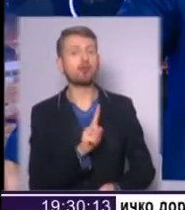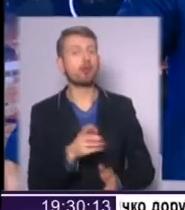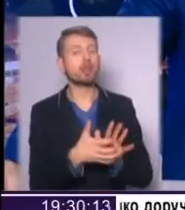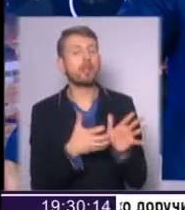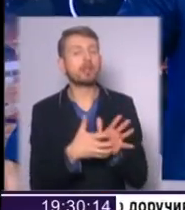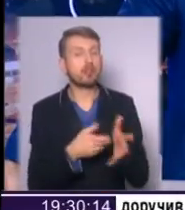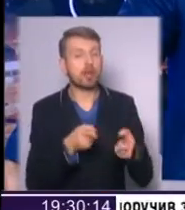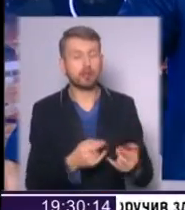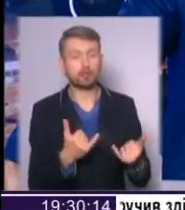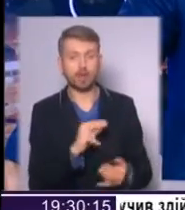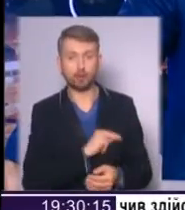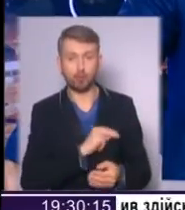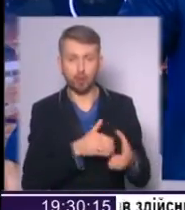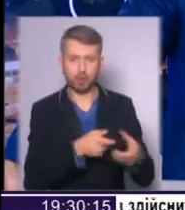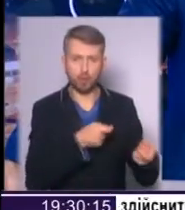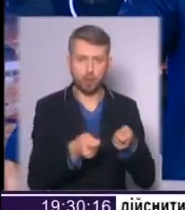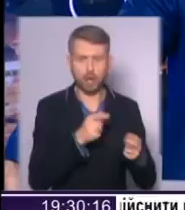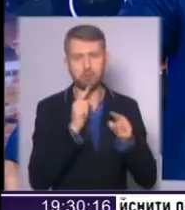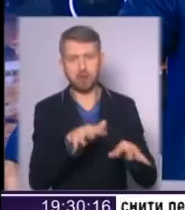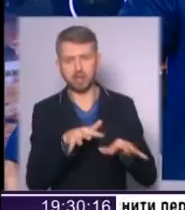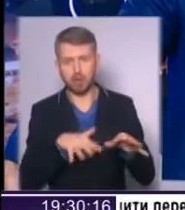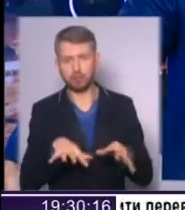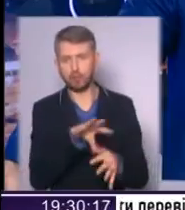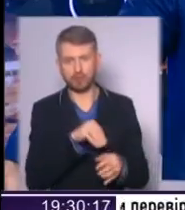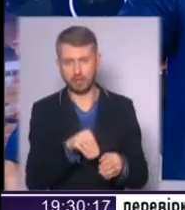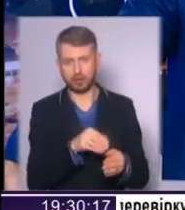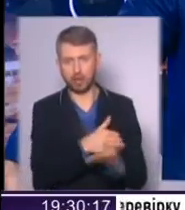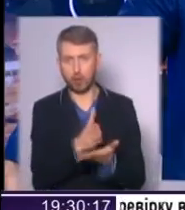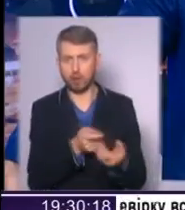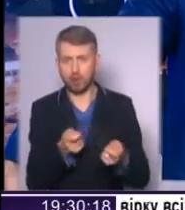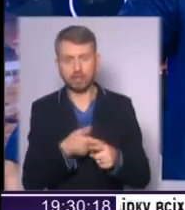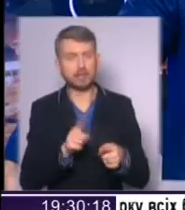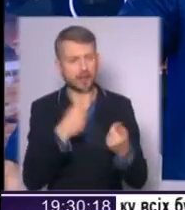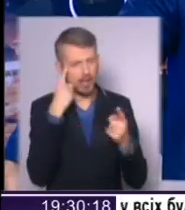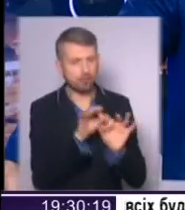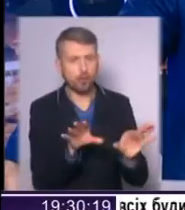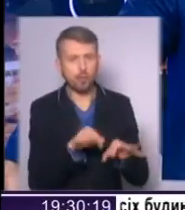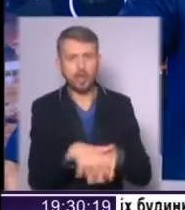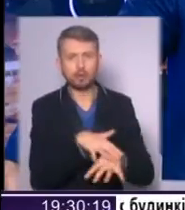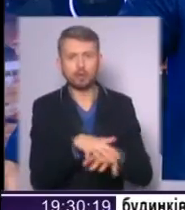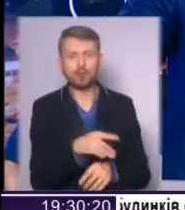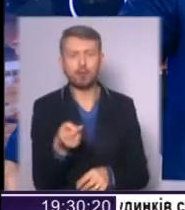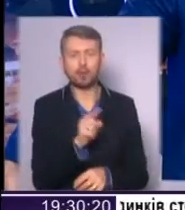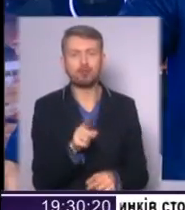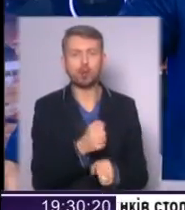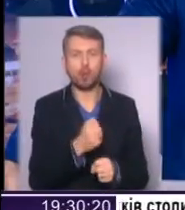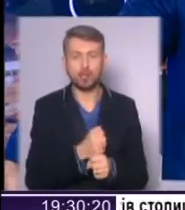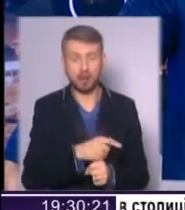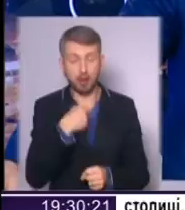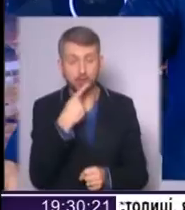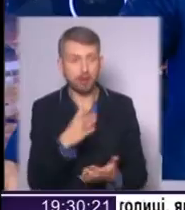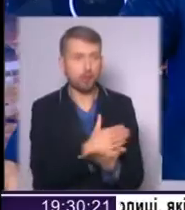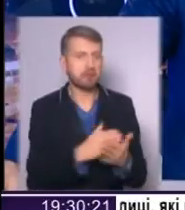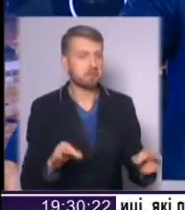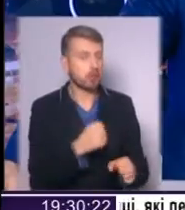вистачає дійсно зараз в роботі уряду і парламенту, і всіх гілок влади, власне, це інформування суспільства про те, що робиться. Тому що казати, що геть нічого не